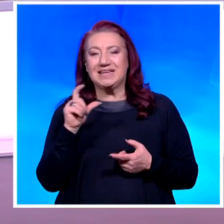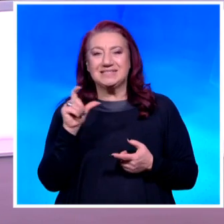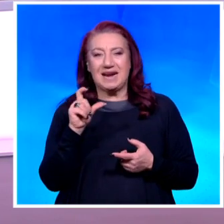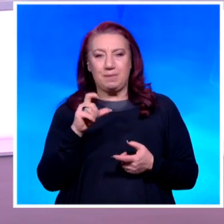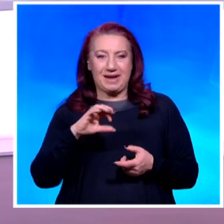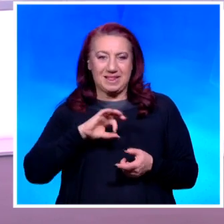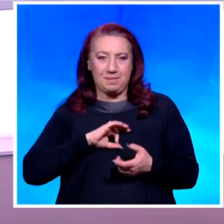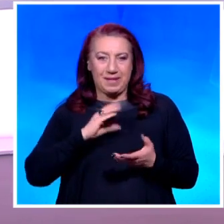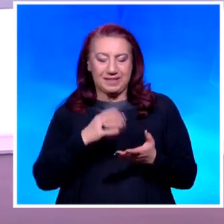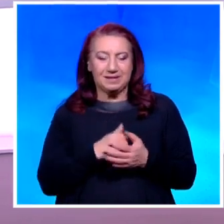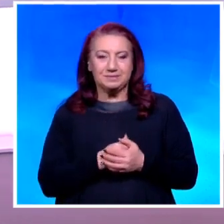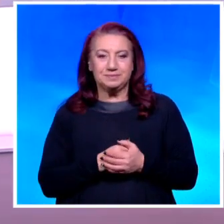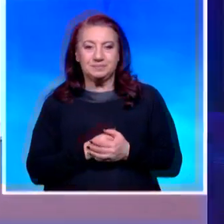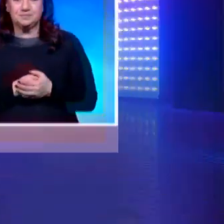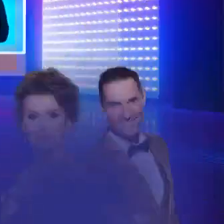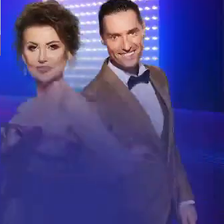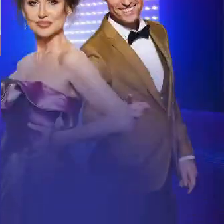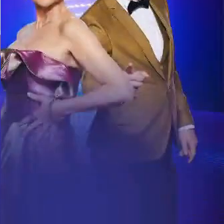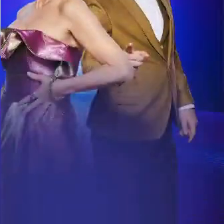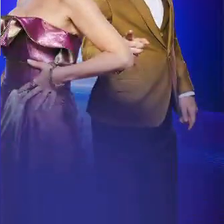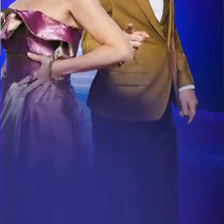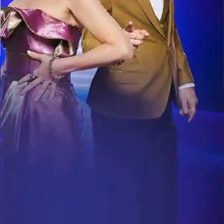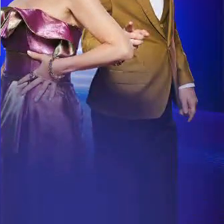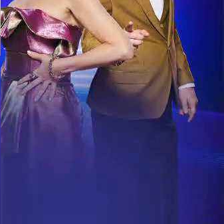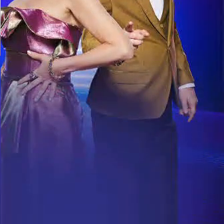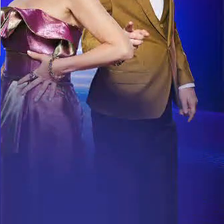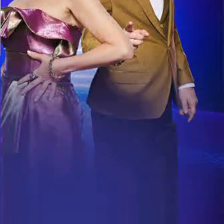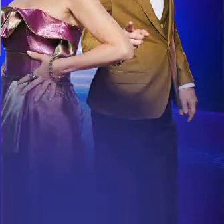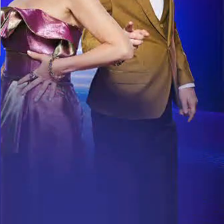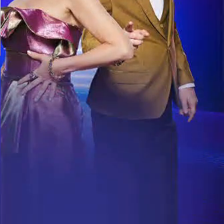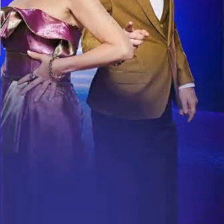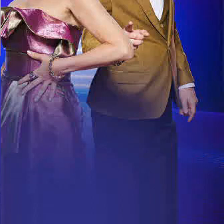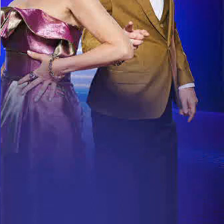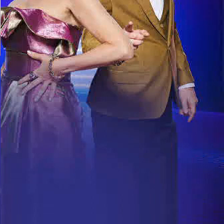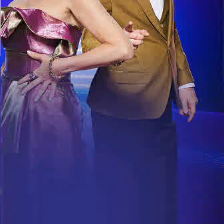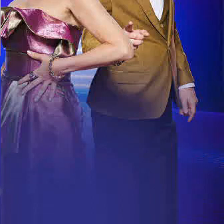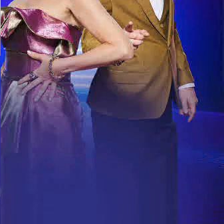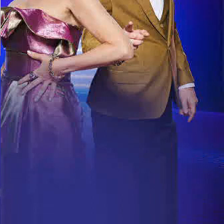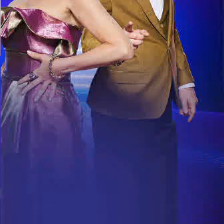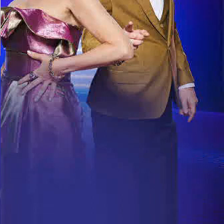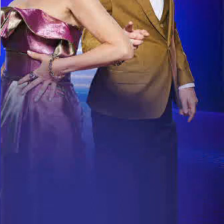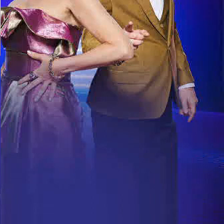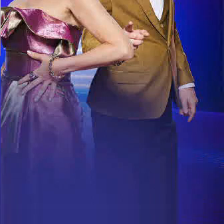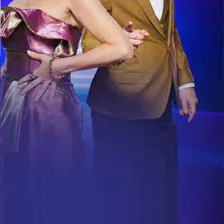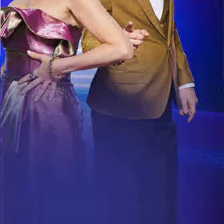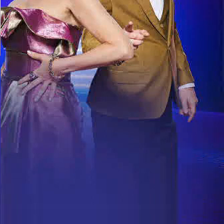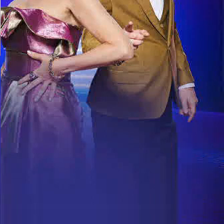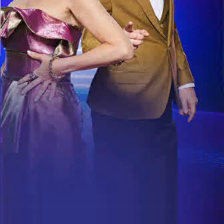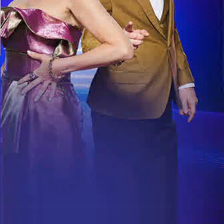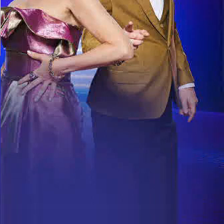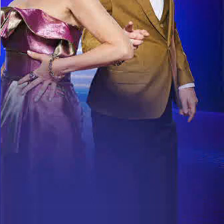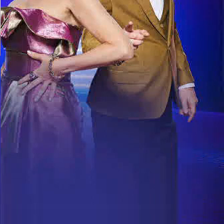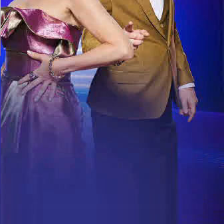първенство. Като навик да посрещат шампиони. Така приятели и роднини определиха успеха на европейския шампион по вдигане на тежести Ангел